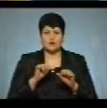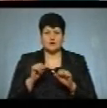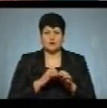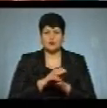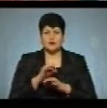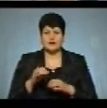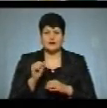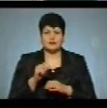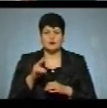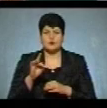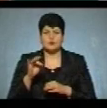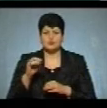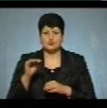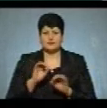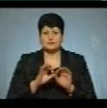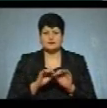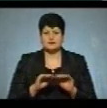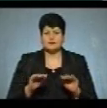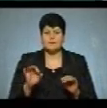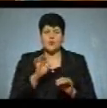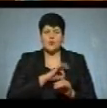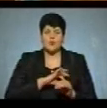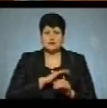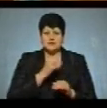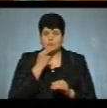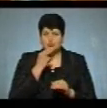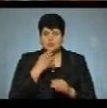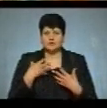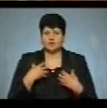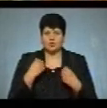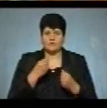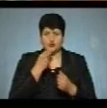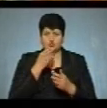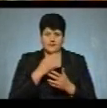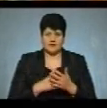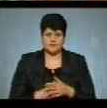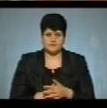проєкту Алла Рожко. Вона розповіла школярам про корисні продукти та здорове харчування.